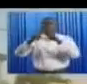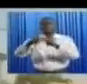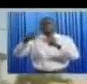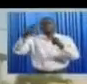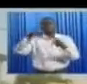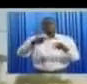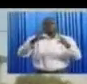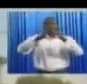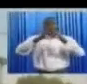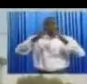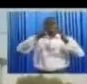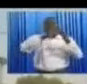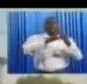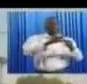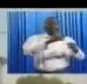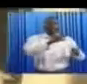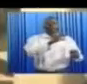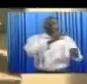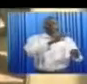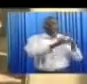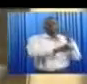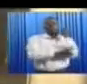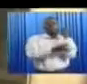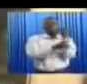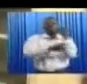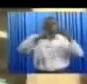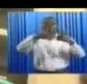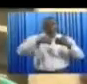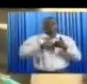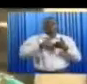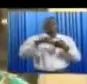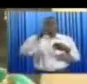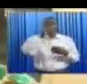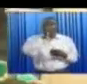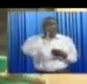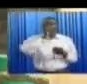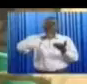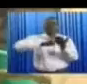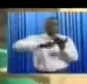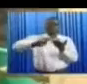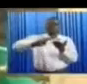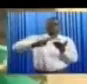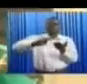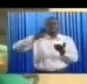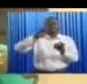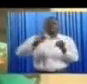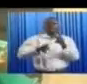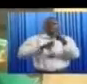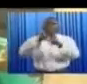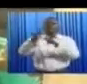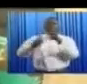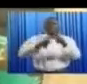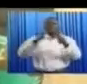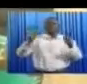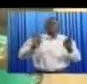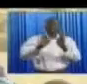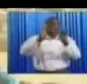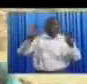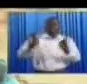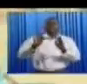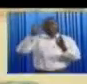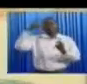Dori sont désormais approvisionnées en eau potable. Une bouffée d'oxygène pour ces populations sorties célébrer la nouvelle du